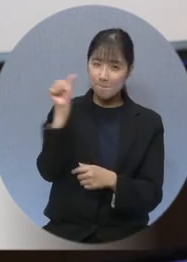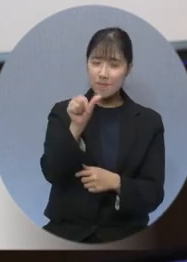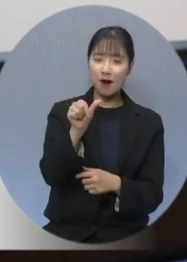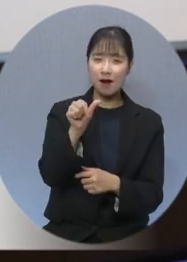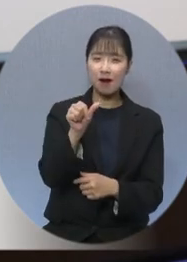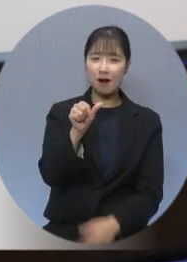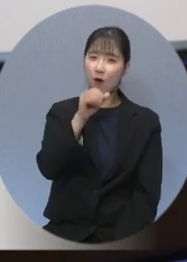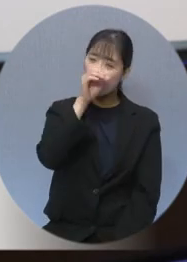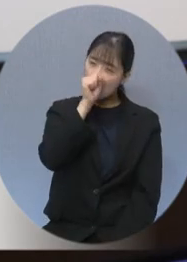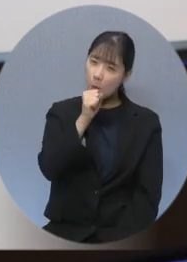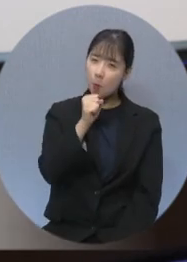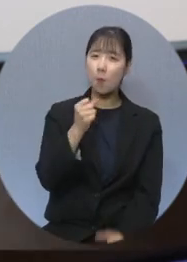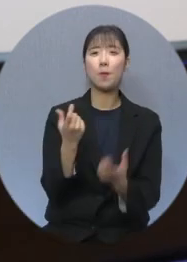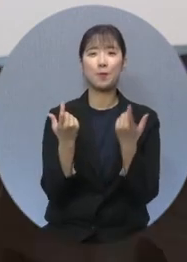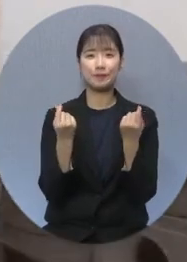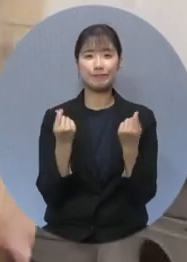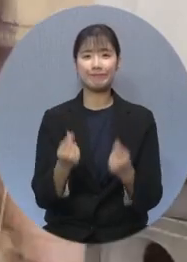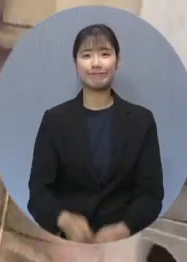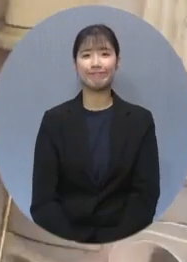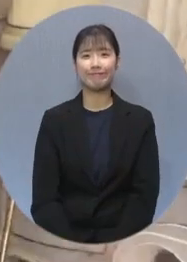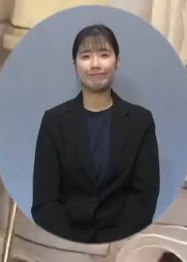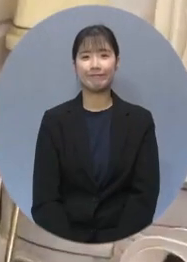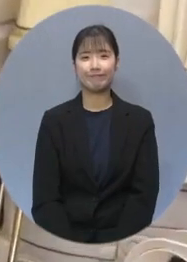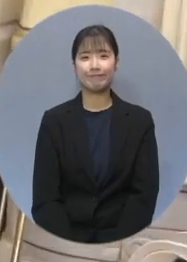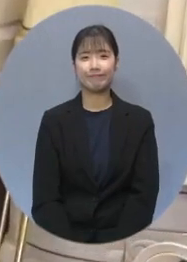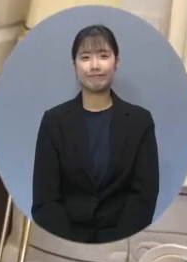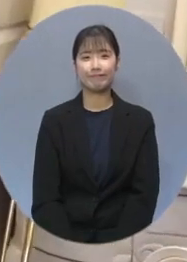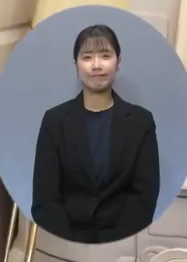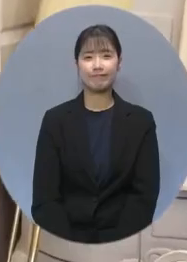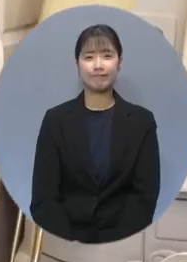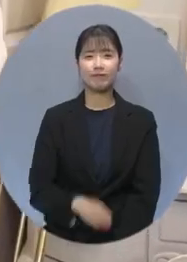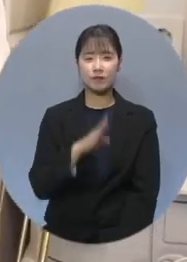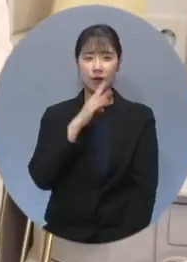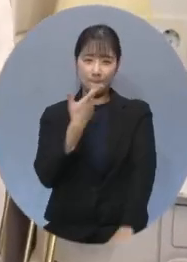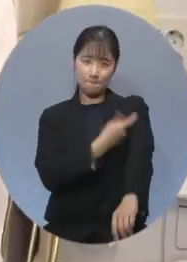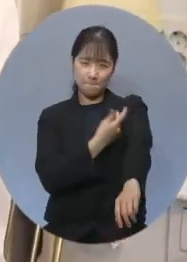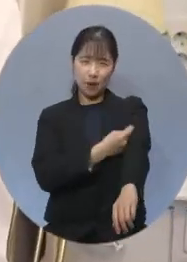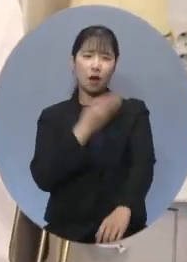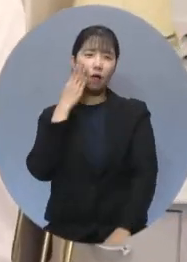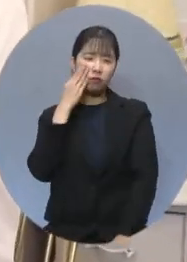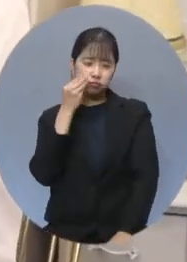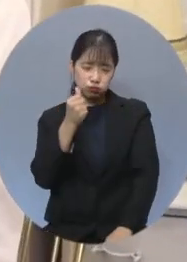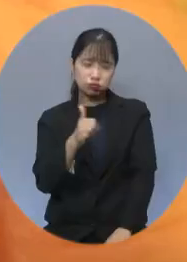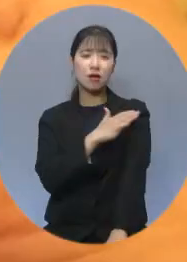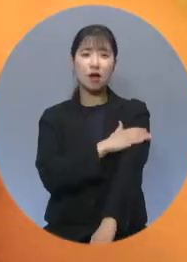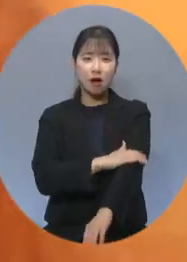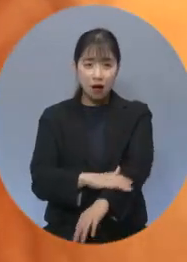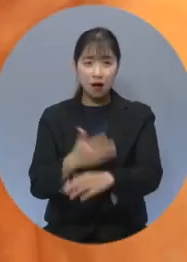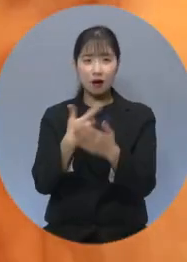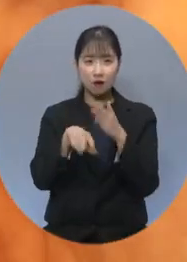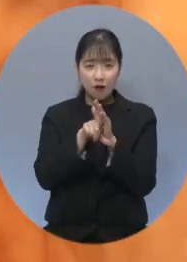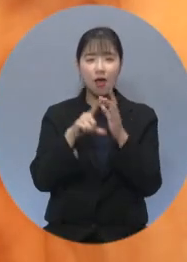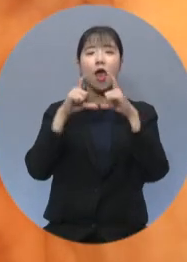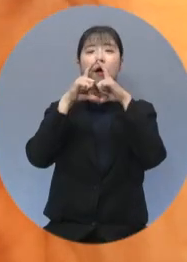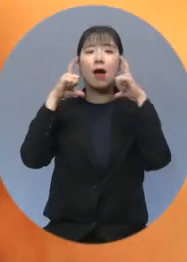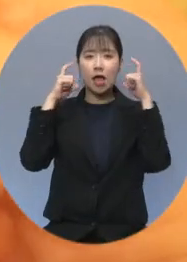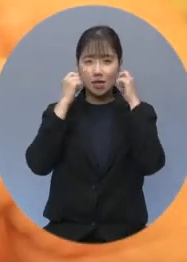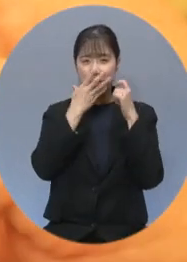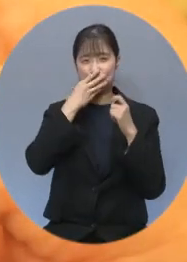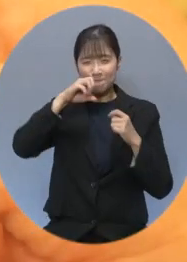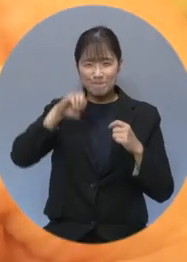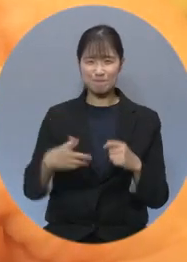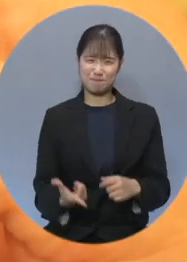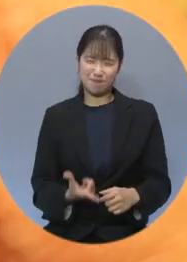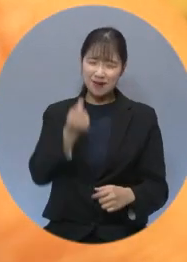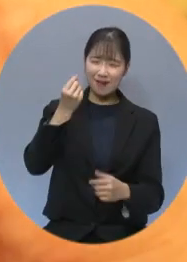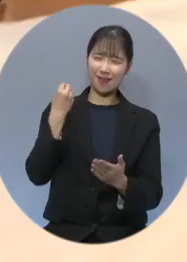빠르게 더 좋아지지 않을까 생각됩니다. 원만한 백신 수급과 접종 확대를 통해 마스크를 벗고 하루빨리